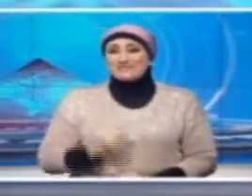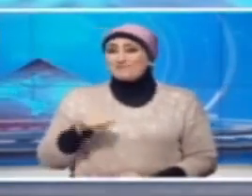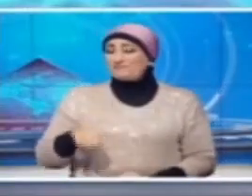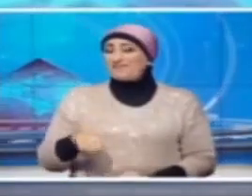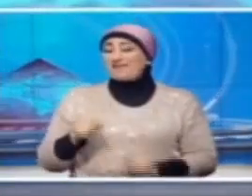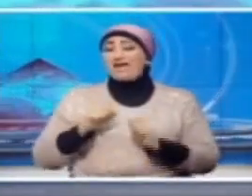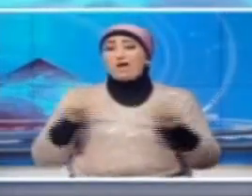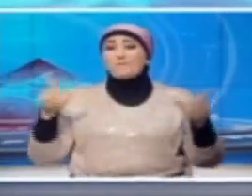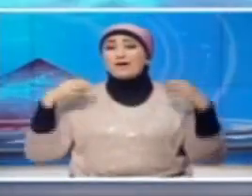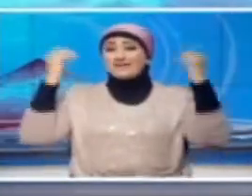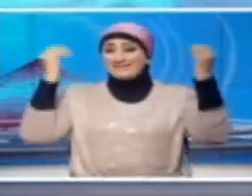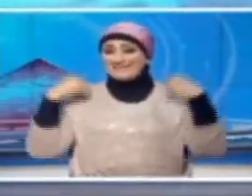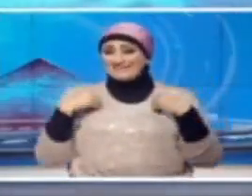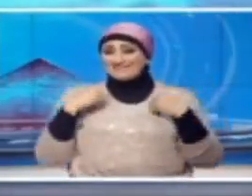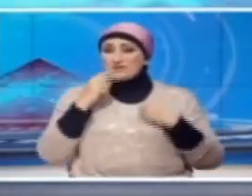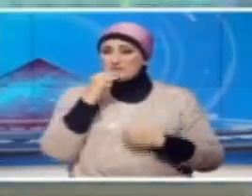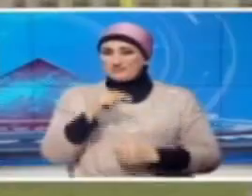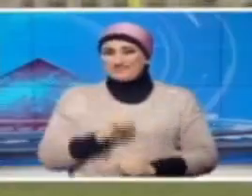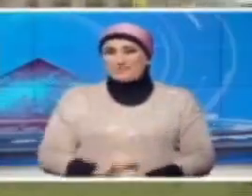وفي أخبار الرياضة نتابع: